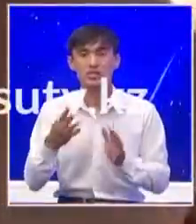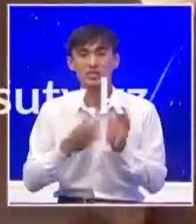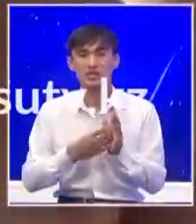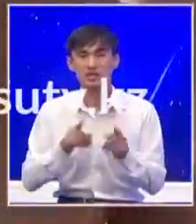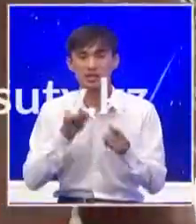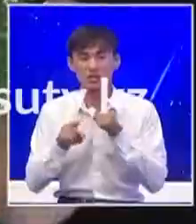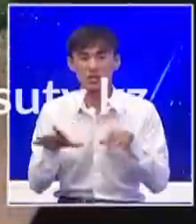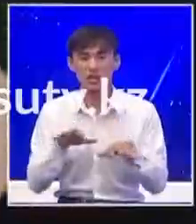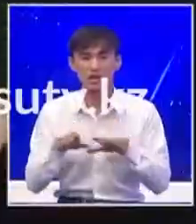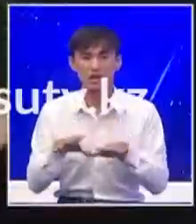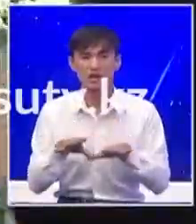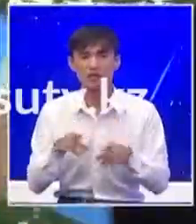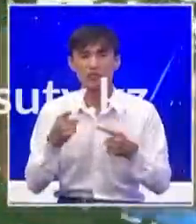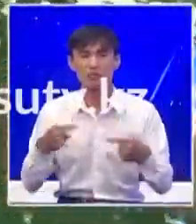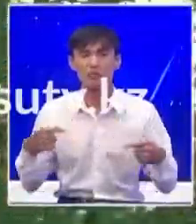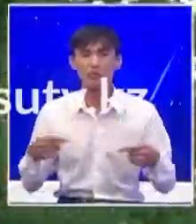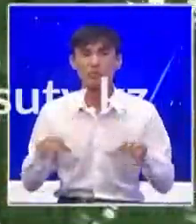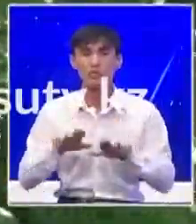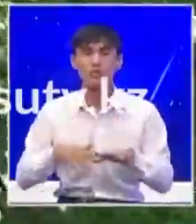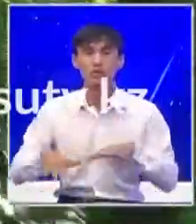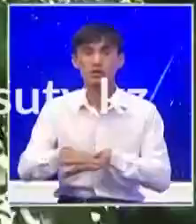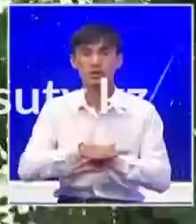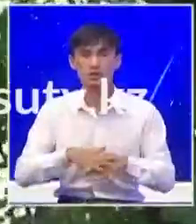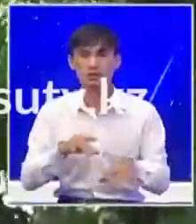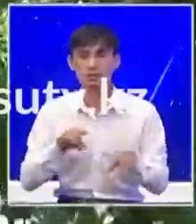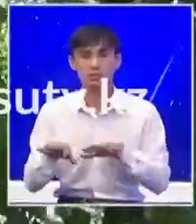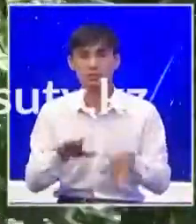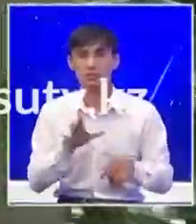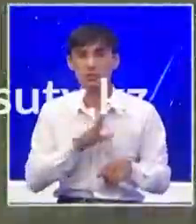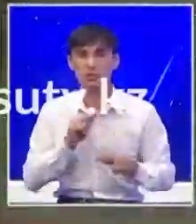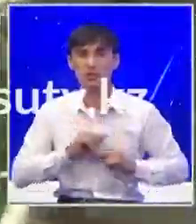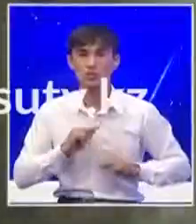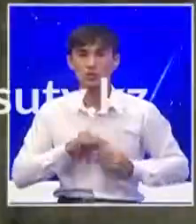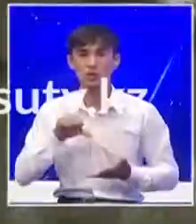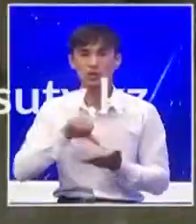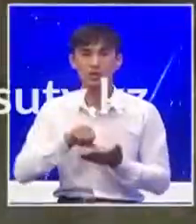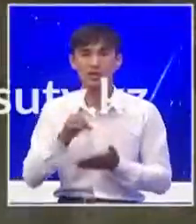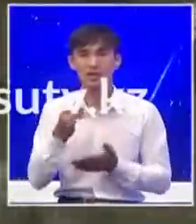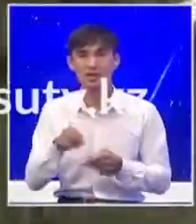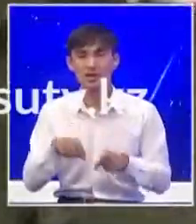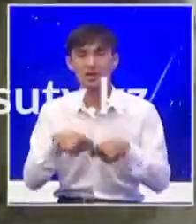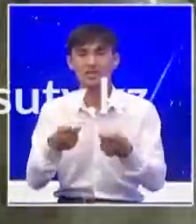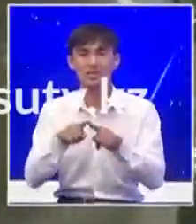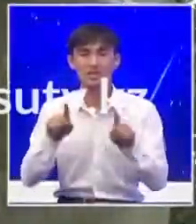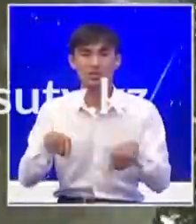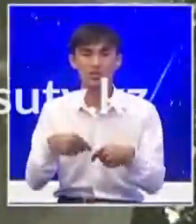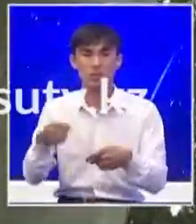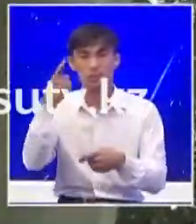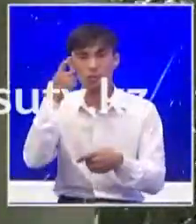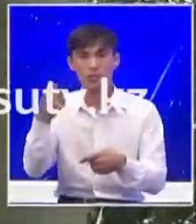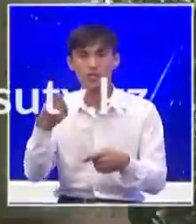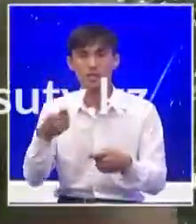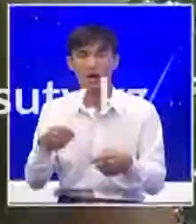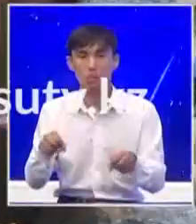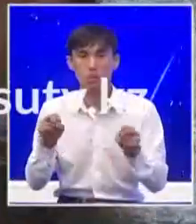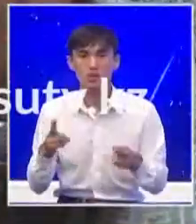забыли и о профилактических мероприятиях в местах скопления отдыхающих. Так участники рейда объяснили и раздали всем листовки с предупреждениями